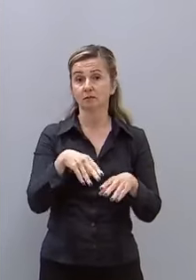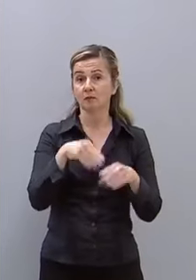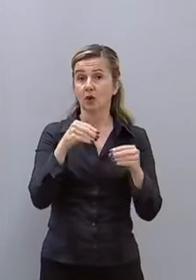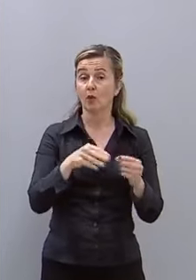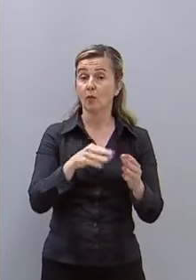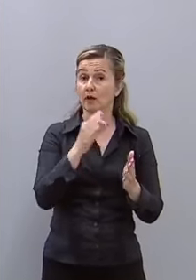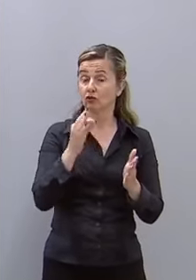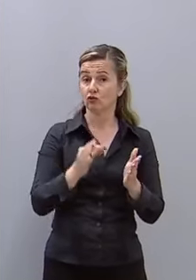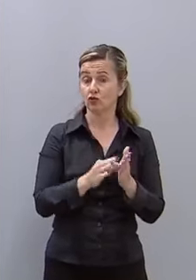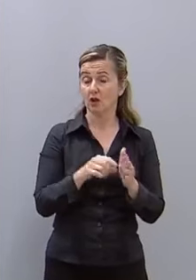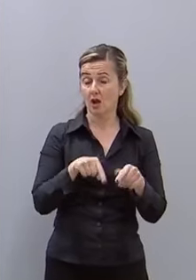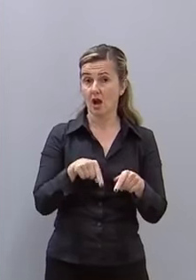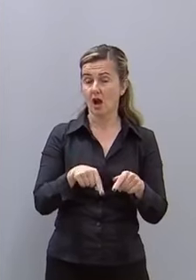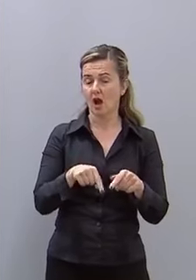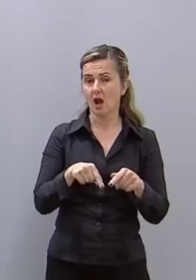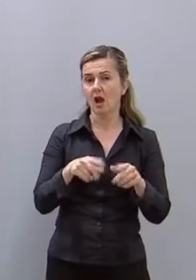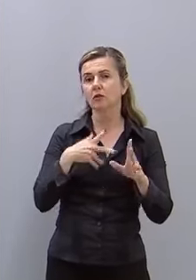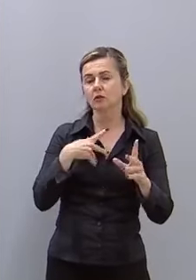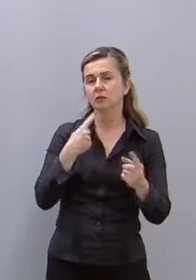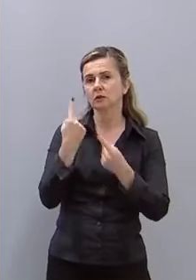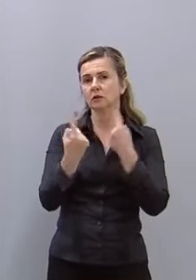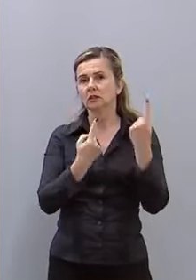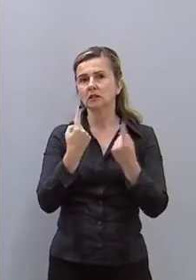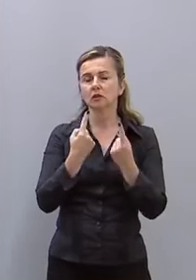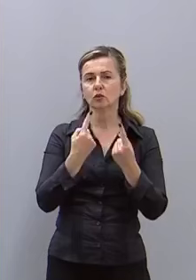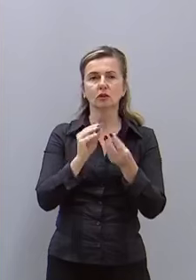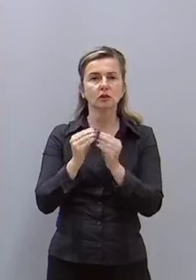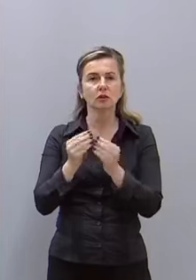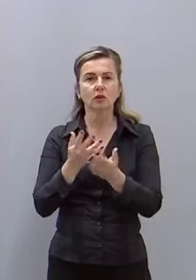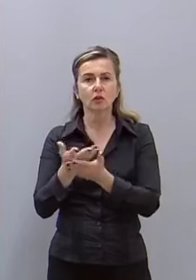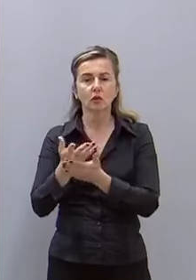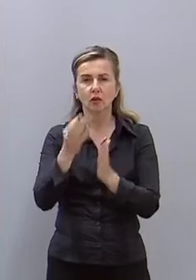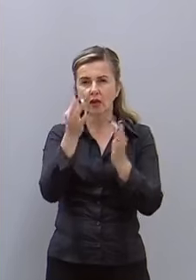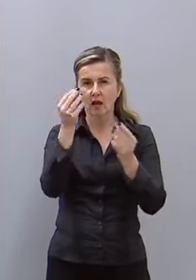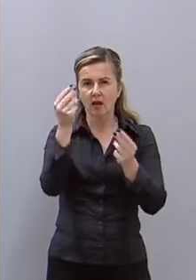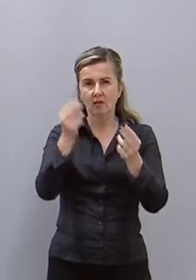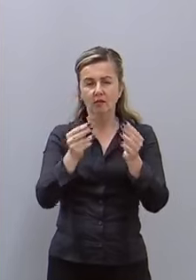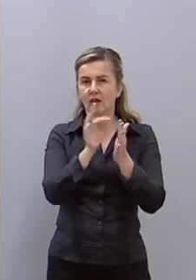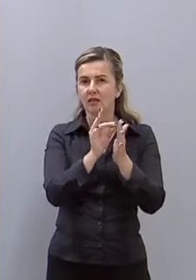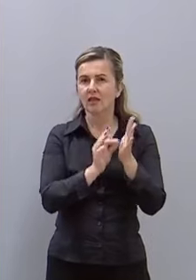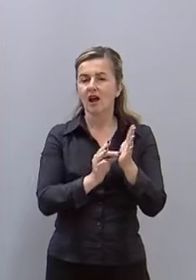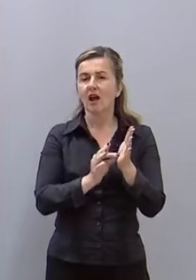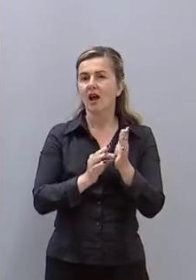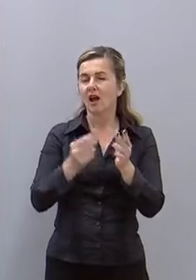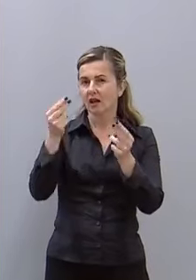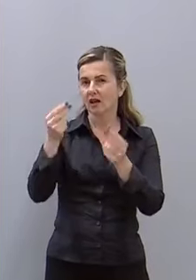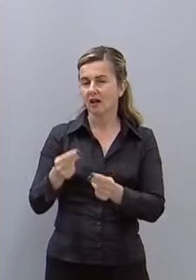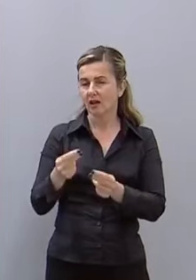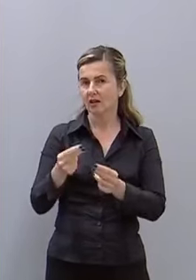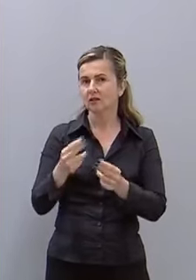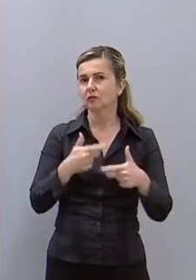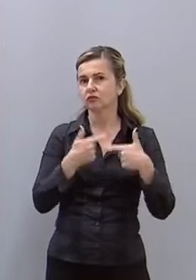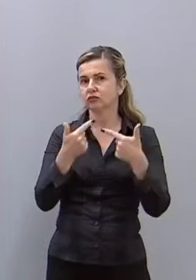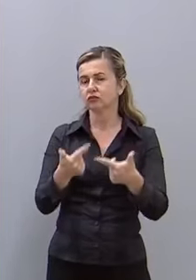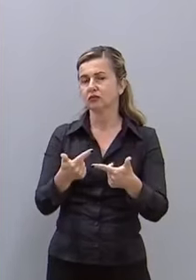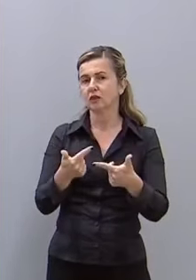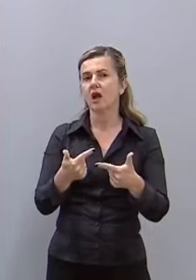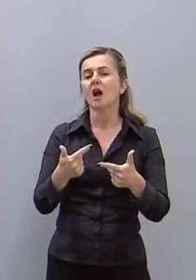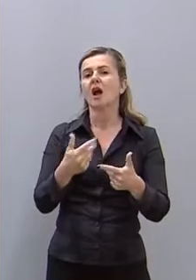con un inquadramento della situazione gli ultimi dati disponibili ce li fornirà questo pomeriggio l'assessore